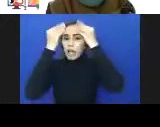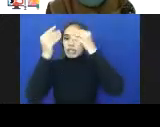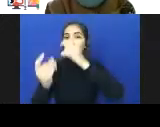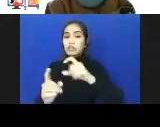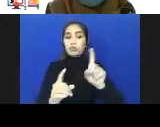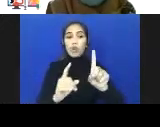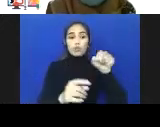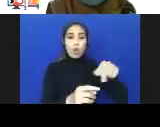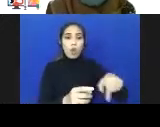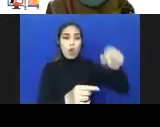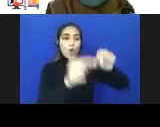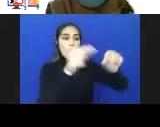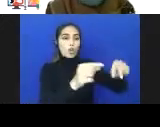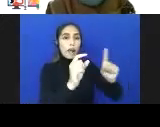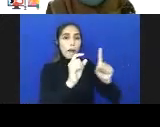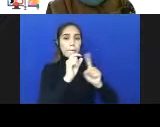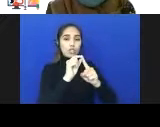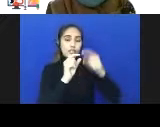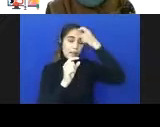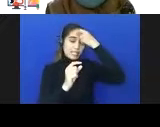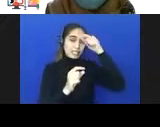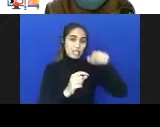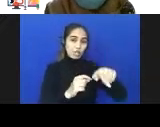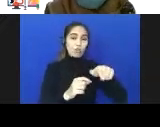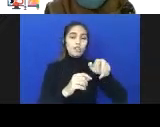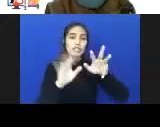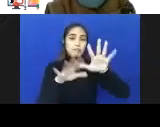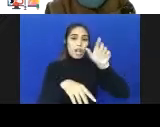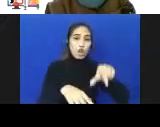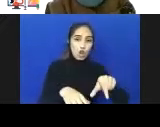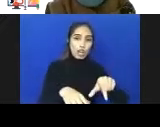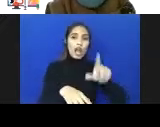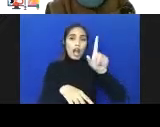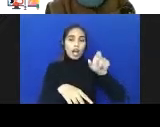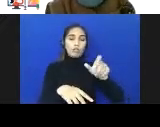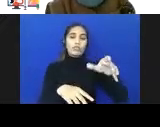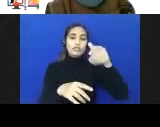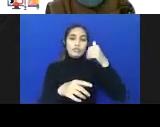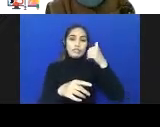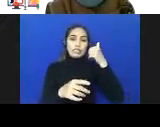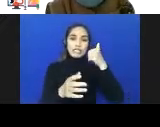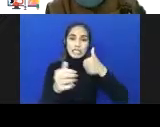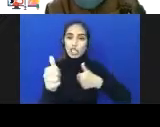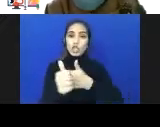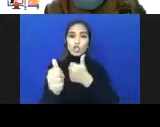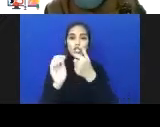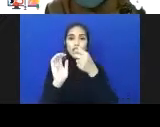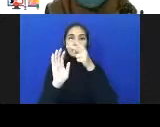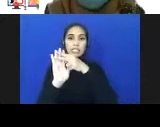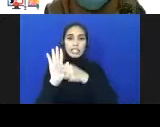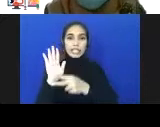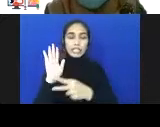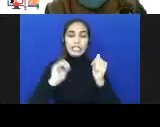Rikmasari menugaskan kami 9 orang untuk ikut kegiatan kalakarya di 9 puskesmas tersebut.